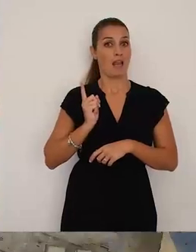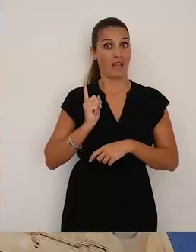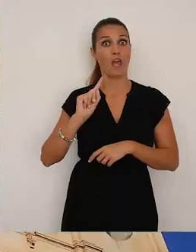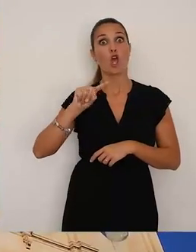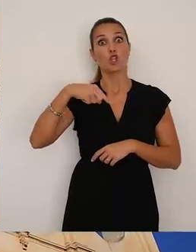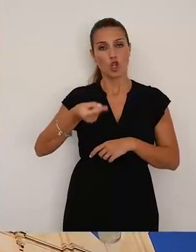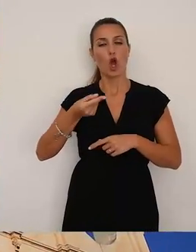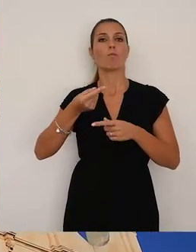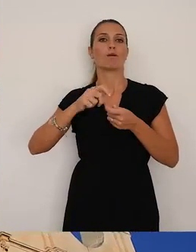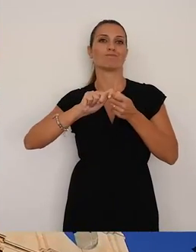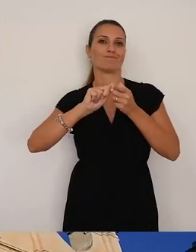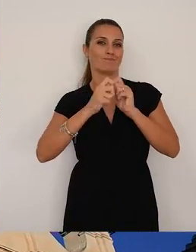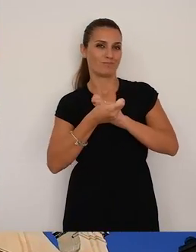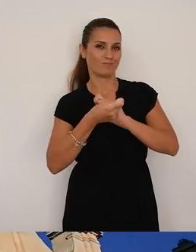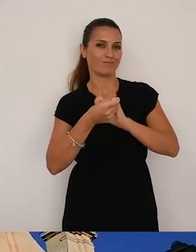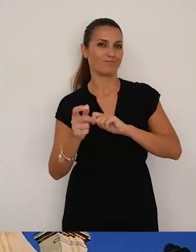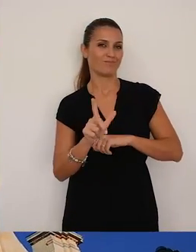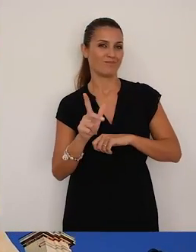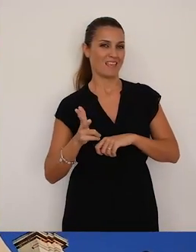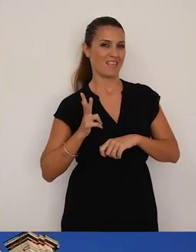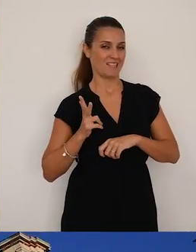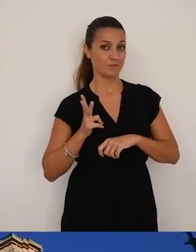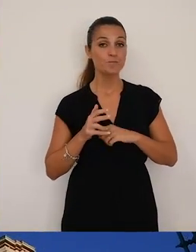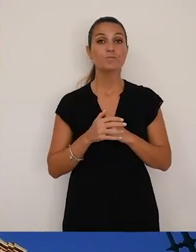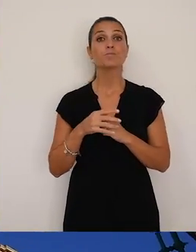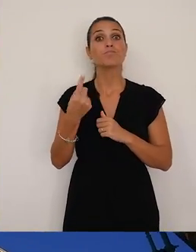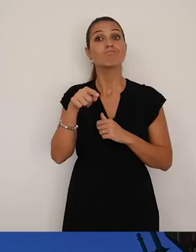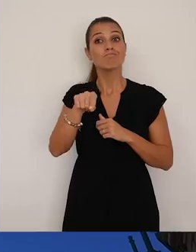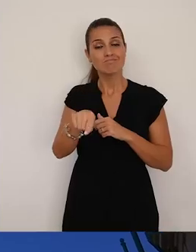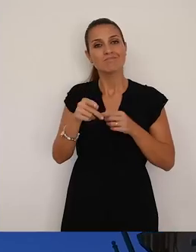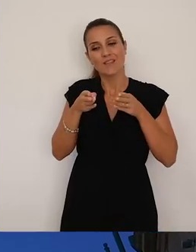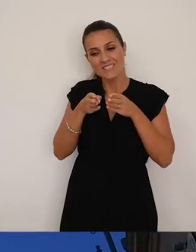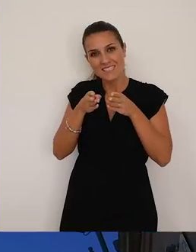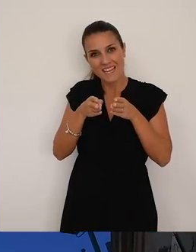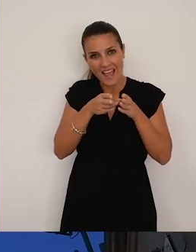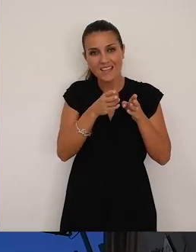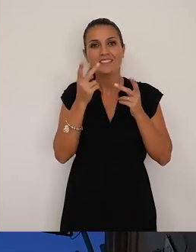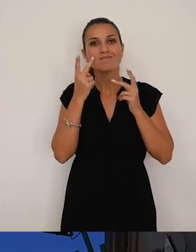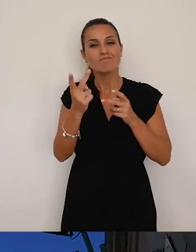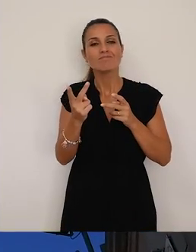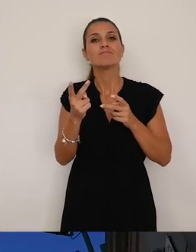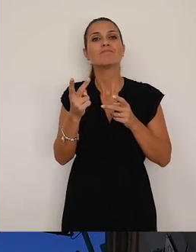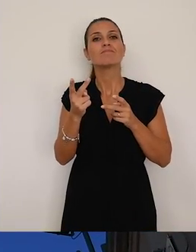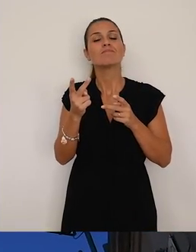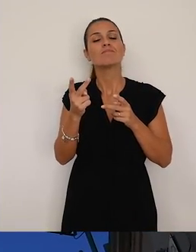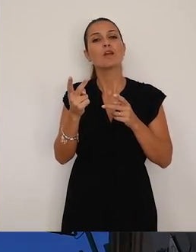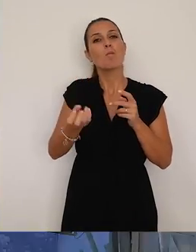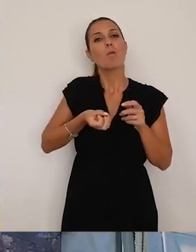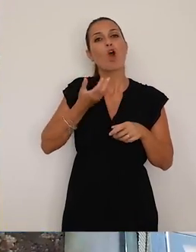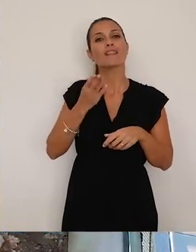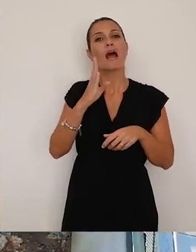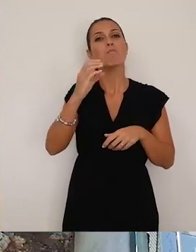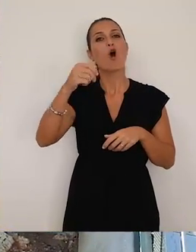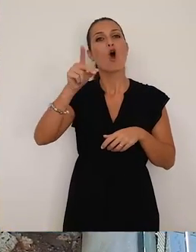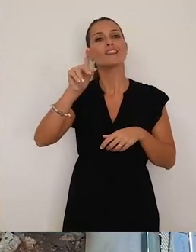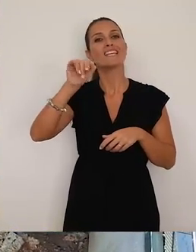In questi scorci tipici del Salento meridionale sembrano rivivere i versi dell'illustre poeta Vittorio Bodini, raccolti